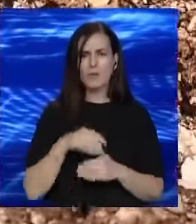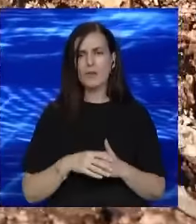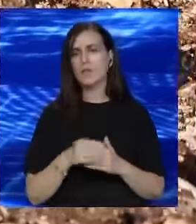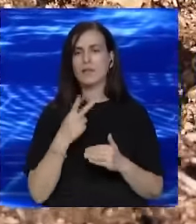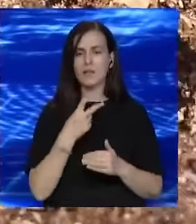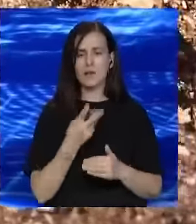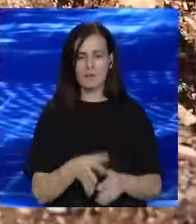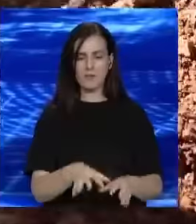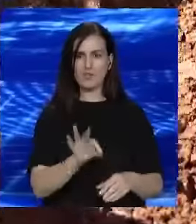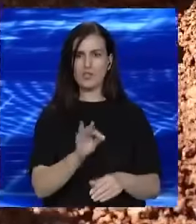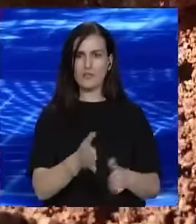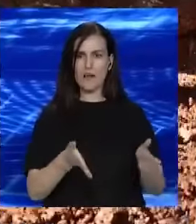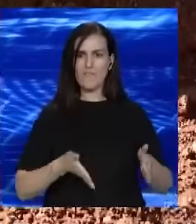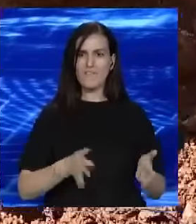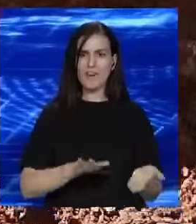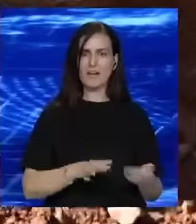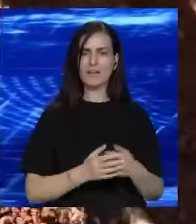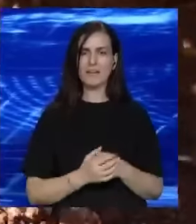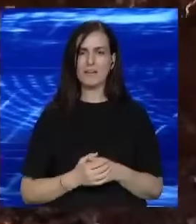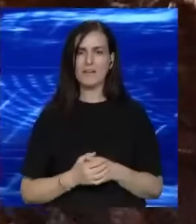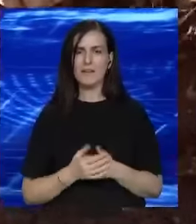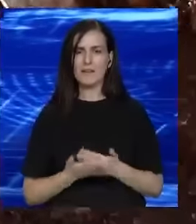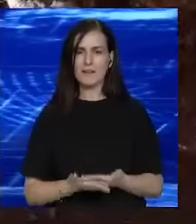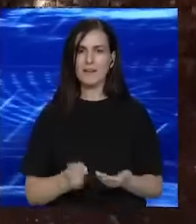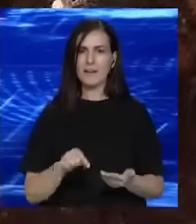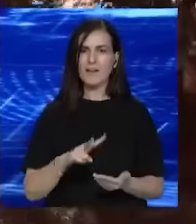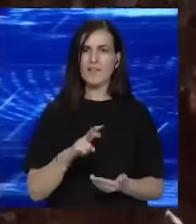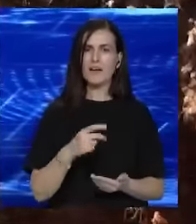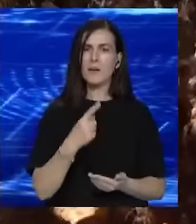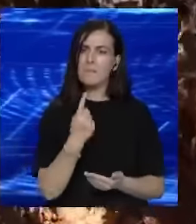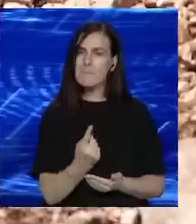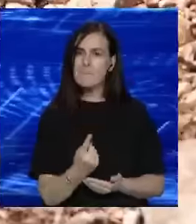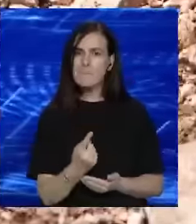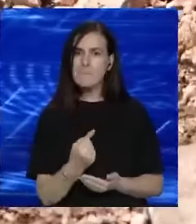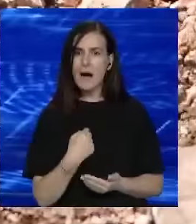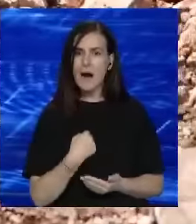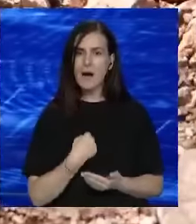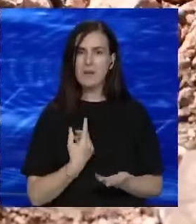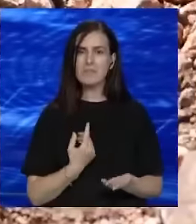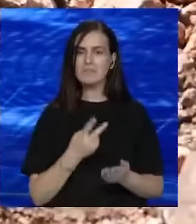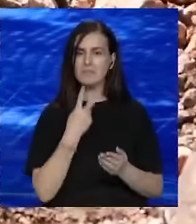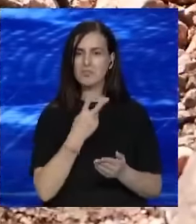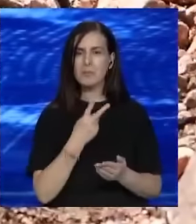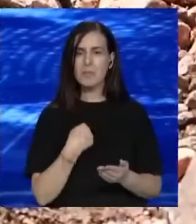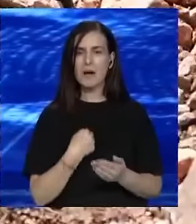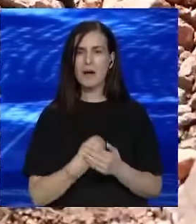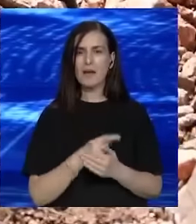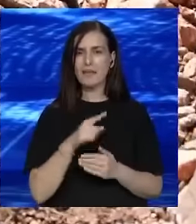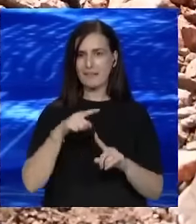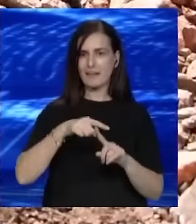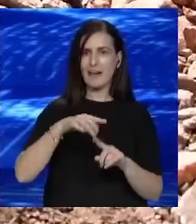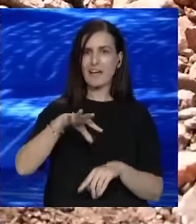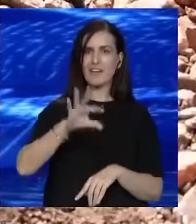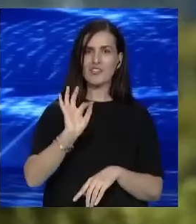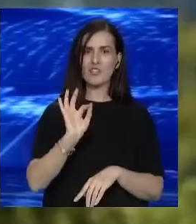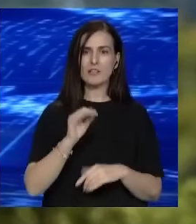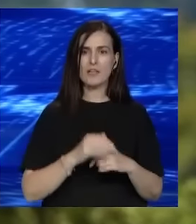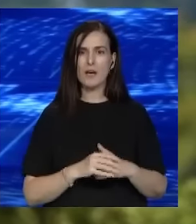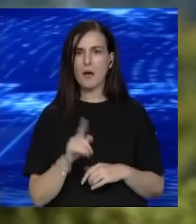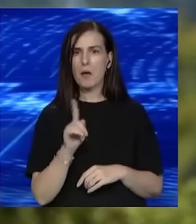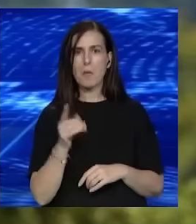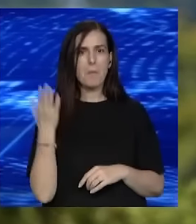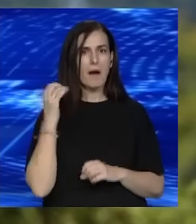këtë gërmim kaq të rëndësishëm? Për arkeologun Maringlin Meshini, ky është varri i parë me të tilla tipare të periudhës arbrit që gjendet në Tiranë. Nuk kemi pasur